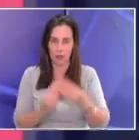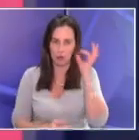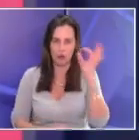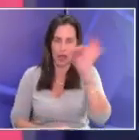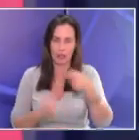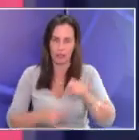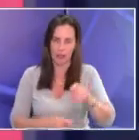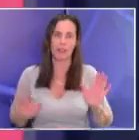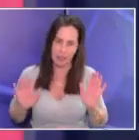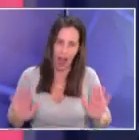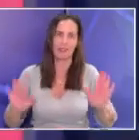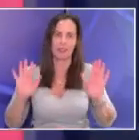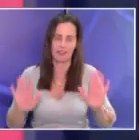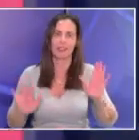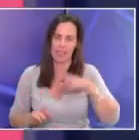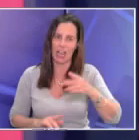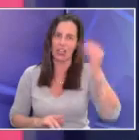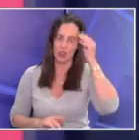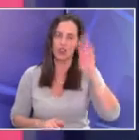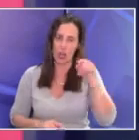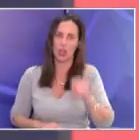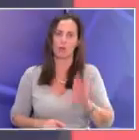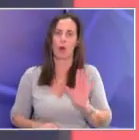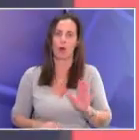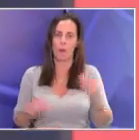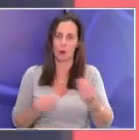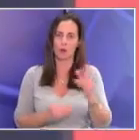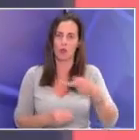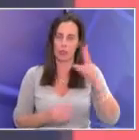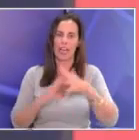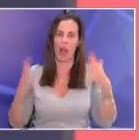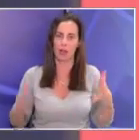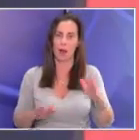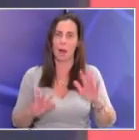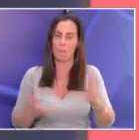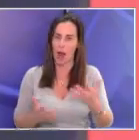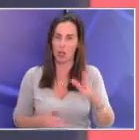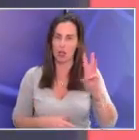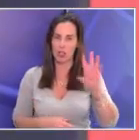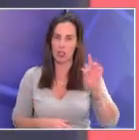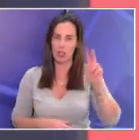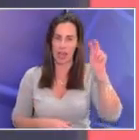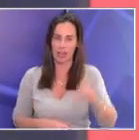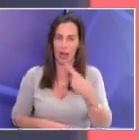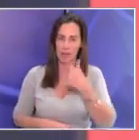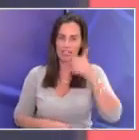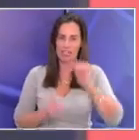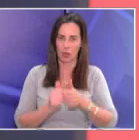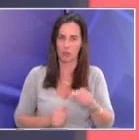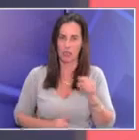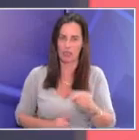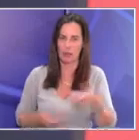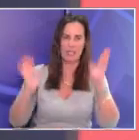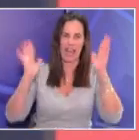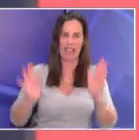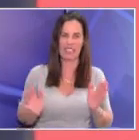שעדיין חברי כנסת, אז אנחנו צריכים לזכור שיש כאן משהו שהוא הרבה יותר רחב מזה. מה שאגב שטרן אמר למירי רגב הוא